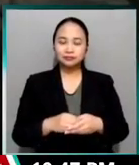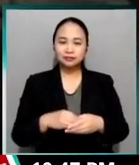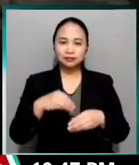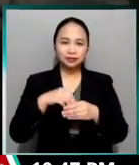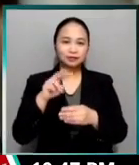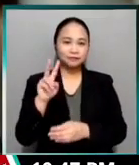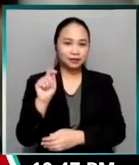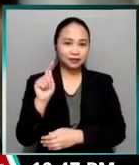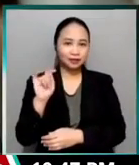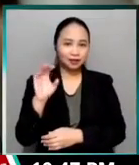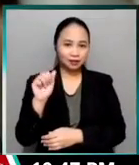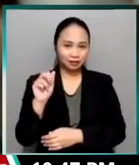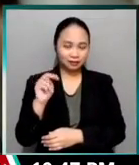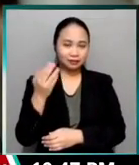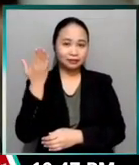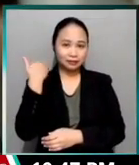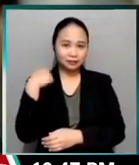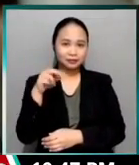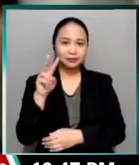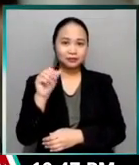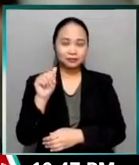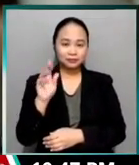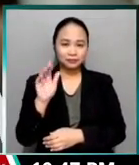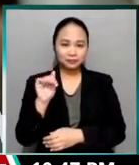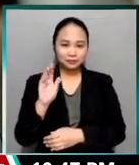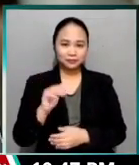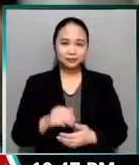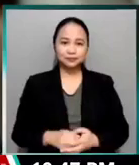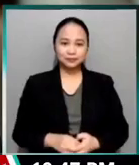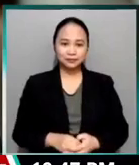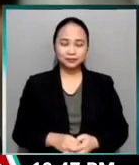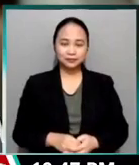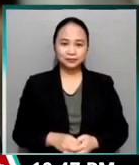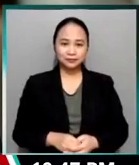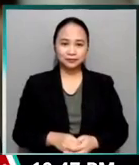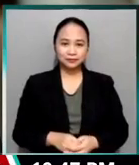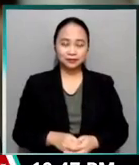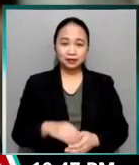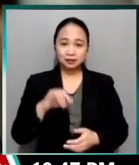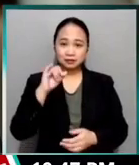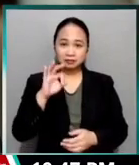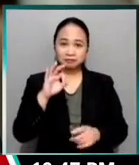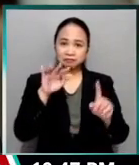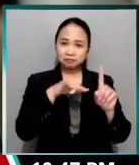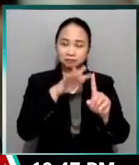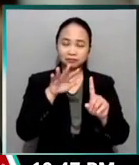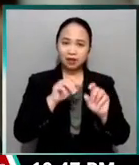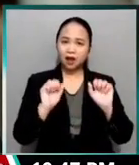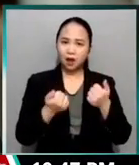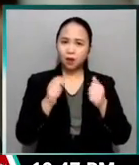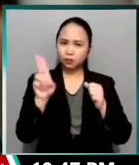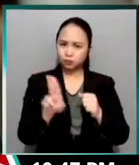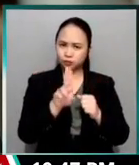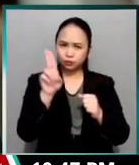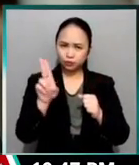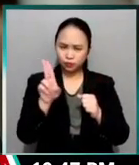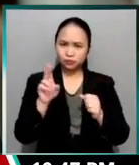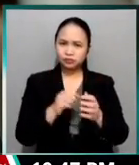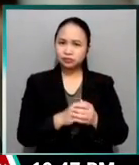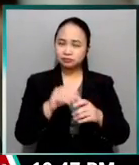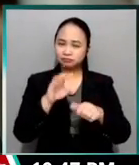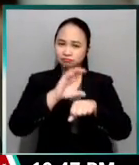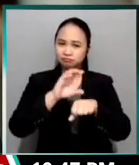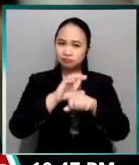2015. Kung isipin mo siya from a theological perspective, paano ginagamit ng simbahan yung word na supernatural, yung